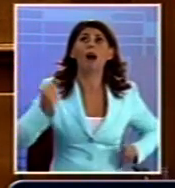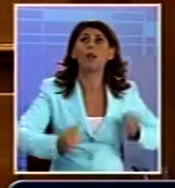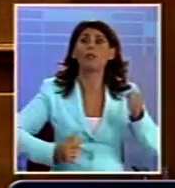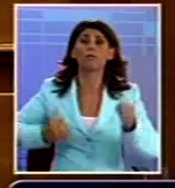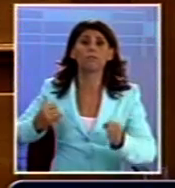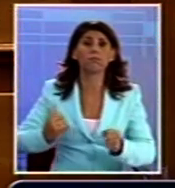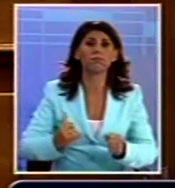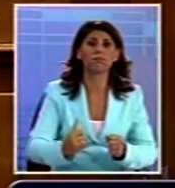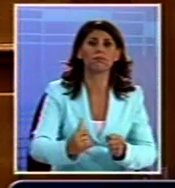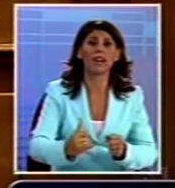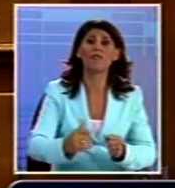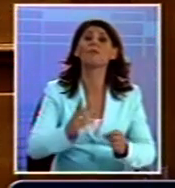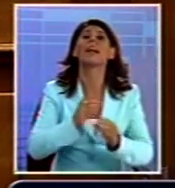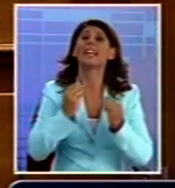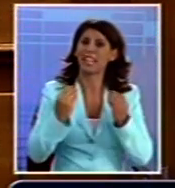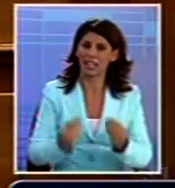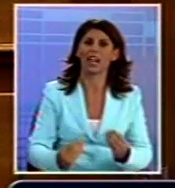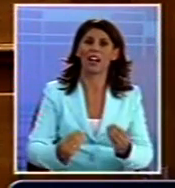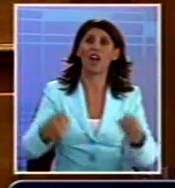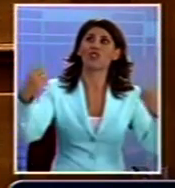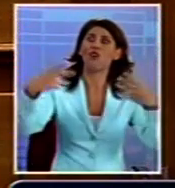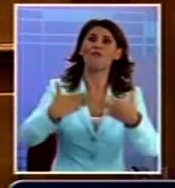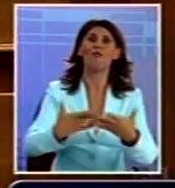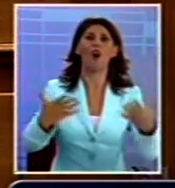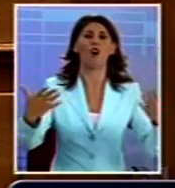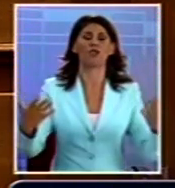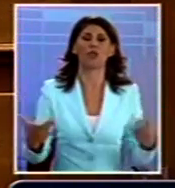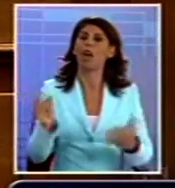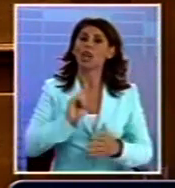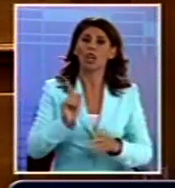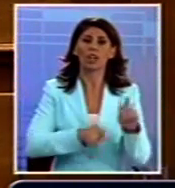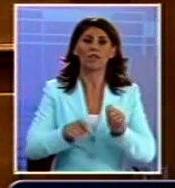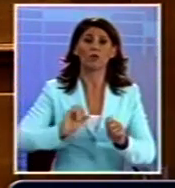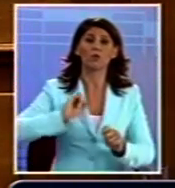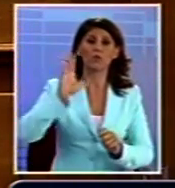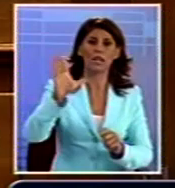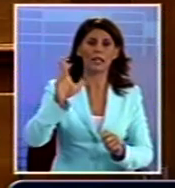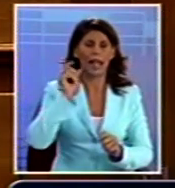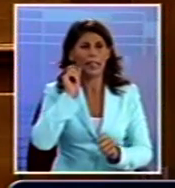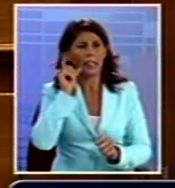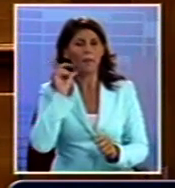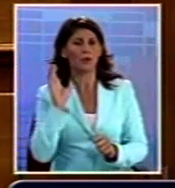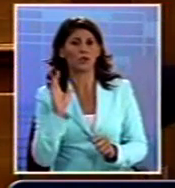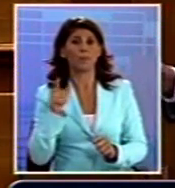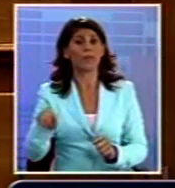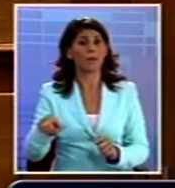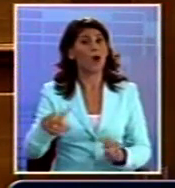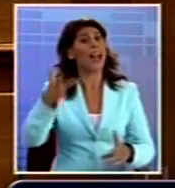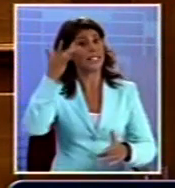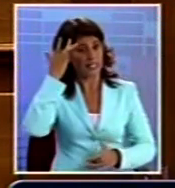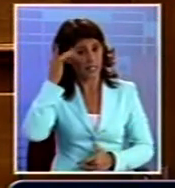για τα καλά στο ξέφωτο και όχι να δημιουργείτε στους ξένους τις εντυπώσεις που